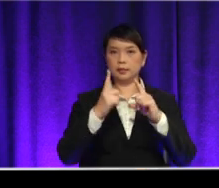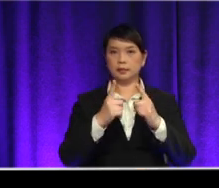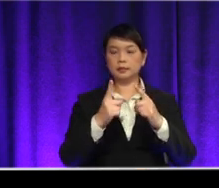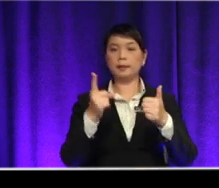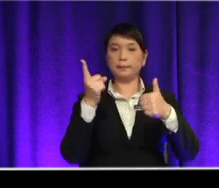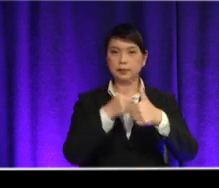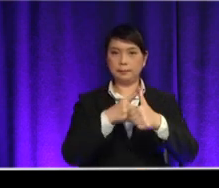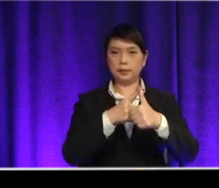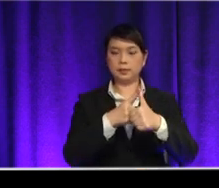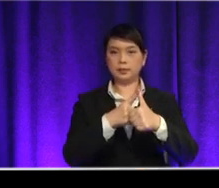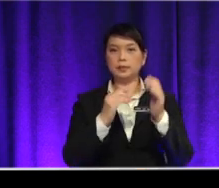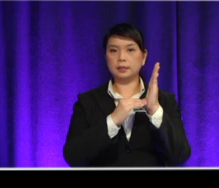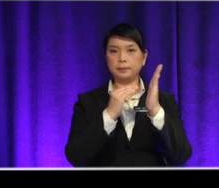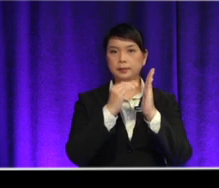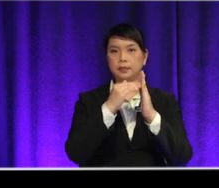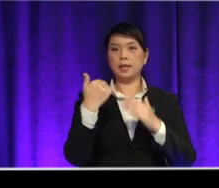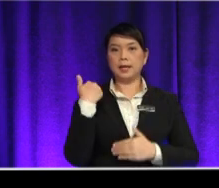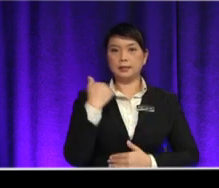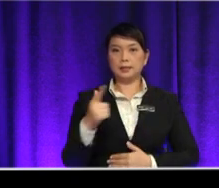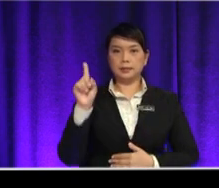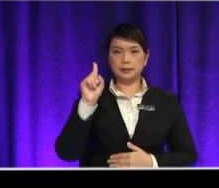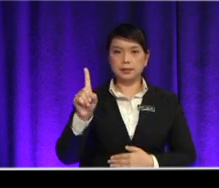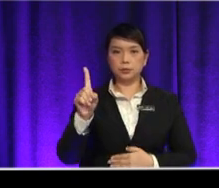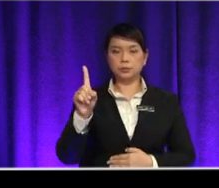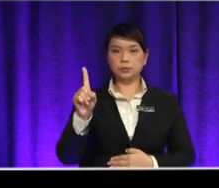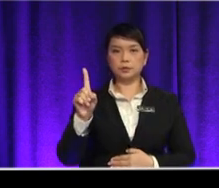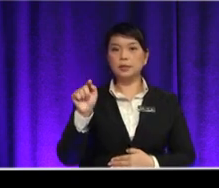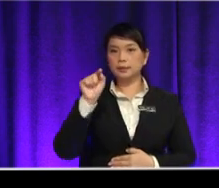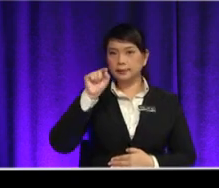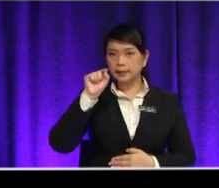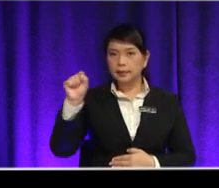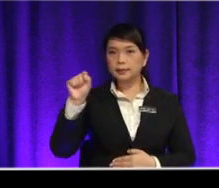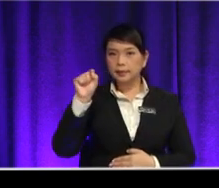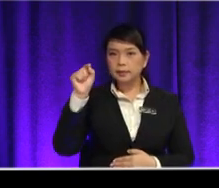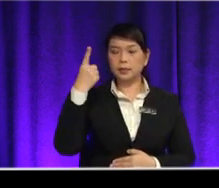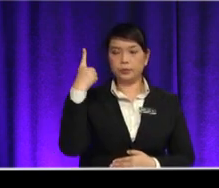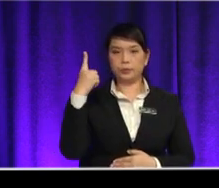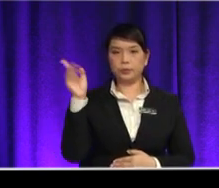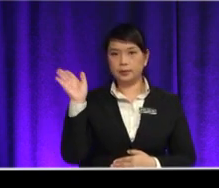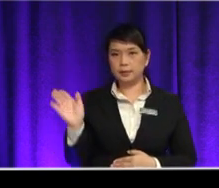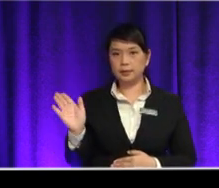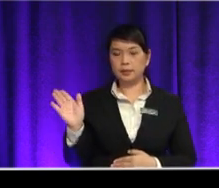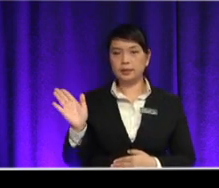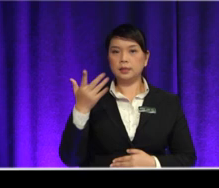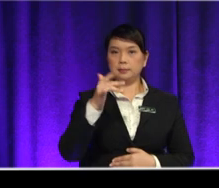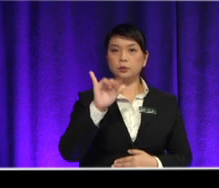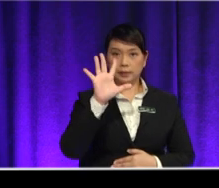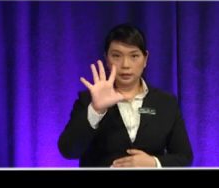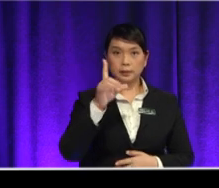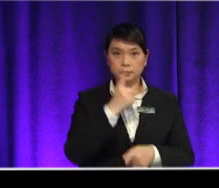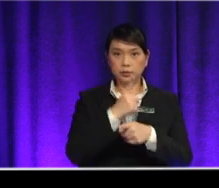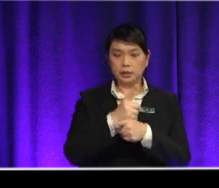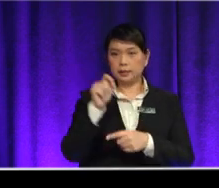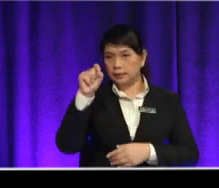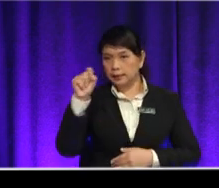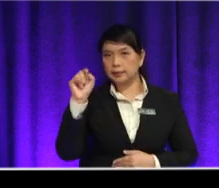murid biasanya akan tanda 1 di sini. Tanda dulu. Seterusnya 5, tanda pula 5